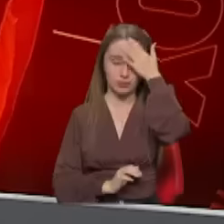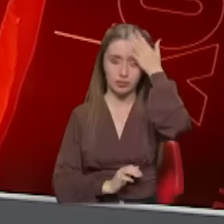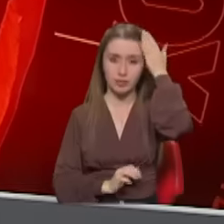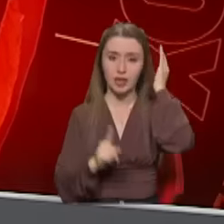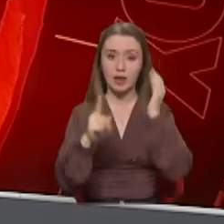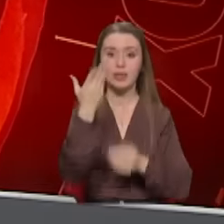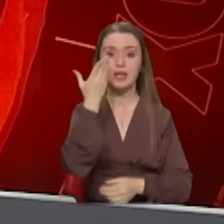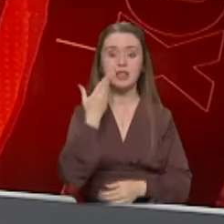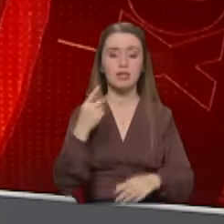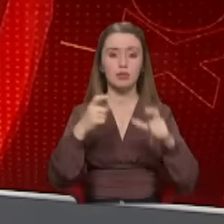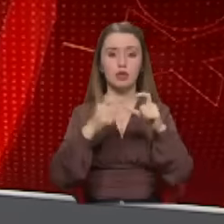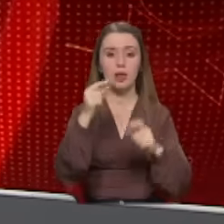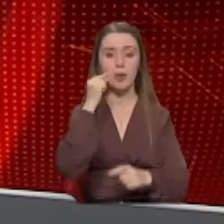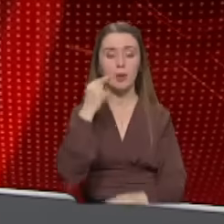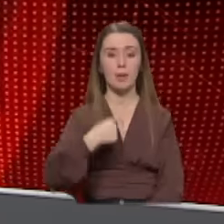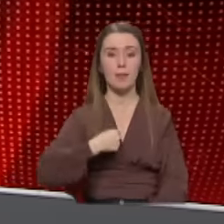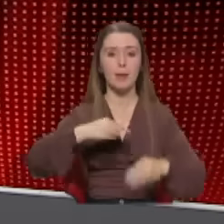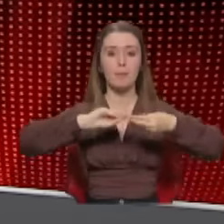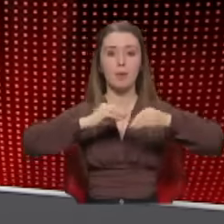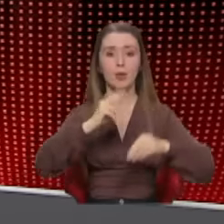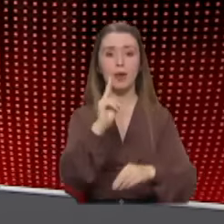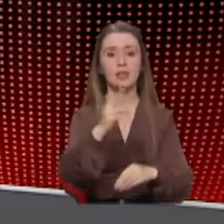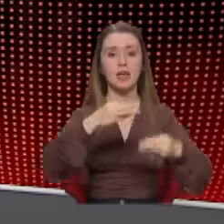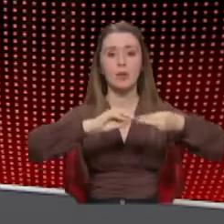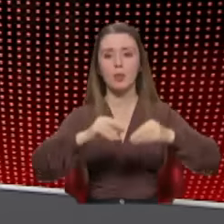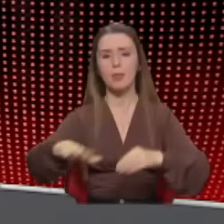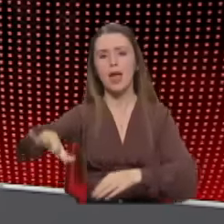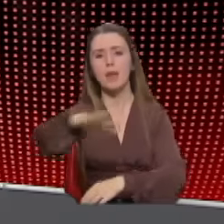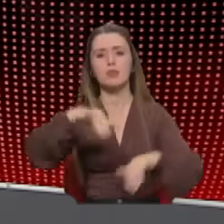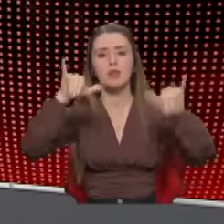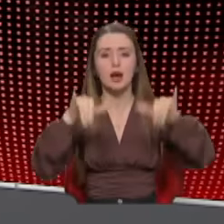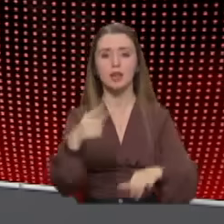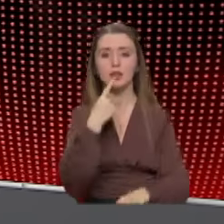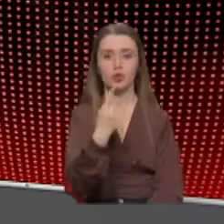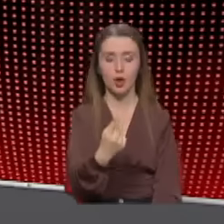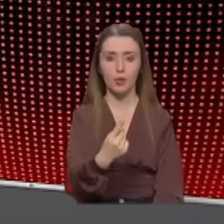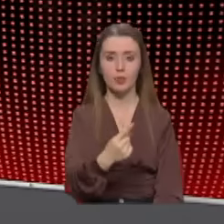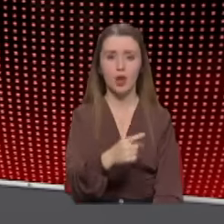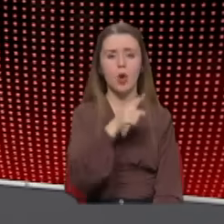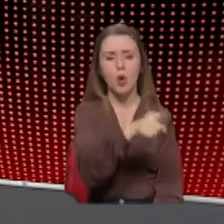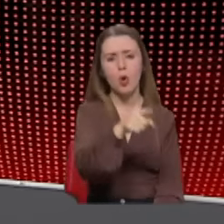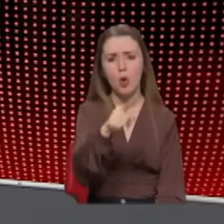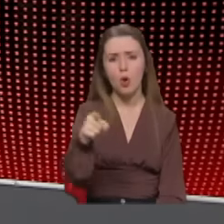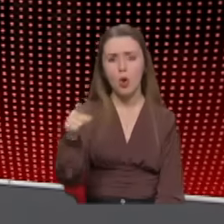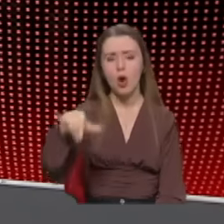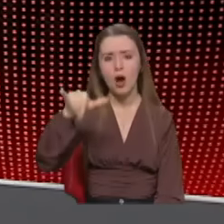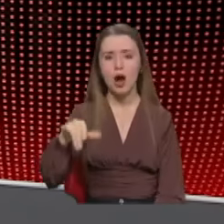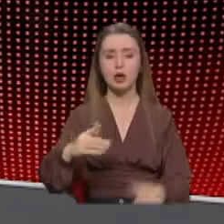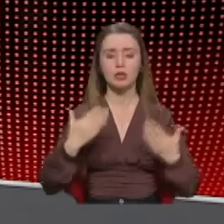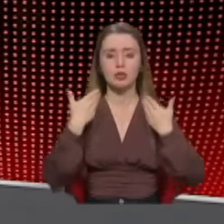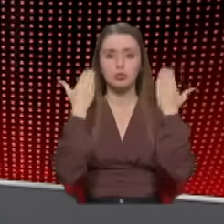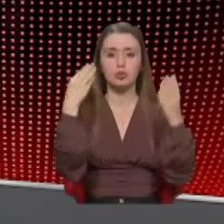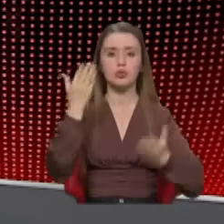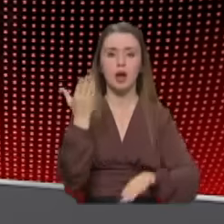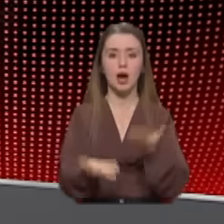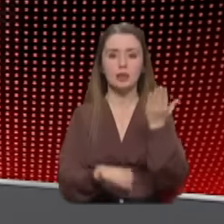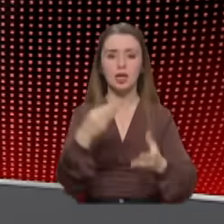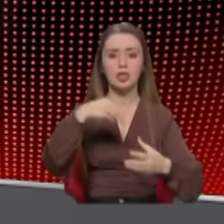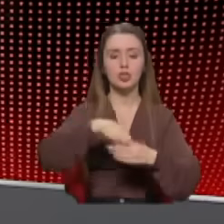Bir izleyicimiz Süleyman Bey de benim derdim senin derdin hepimizin derdi aynı. 7'den 70'e hak, hukuk, adalet içinde insanca